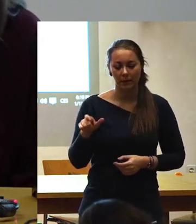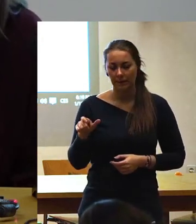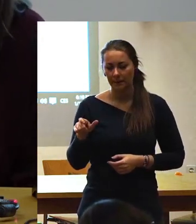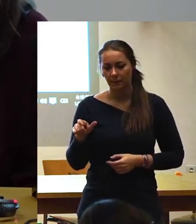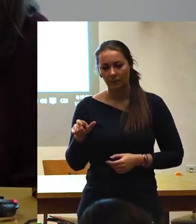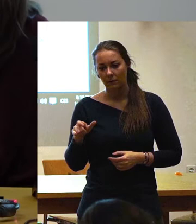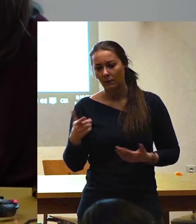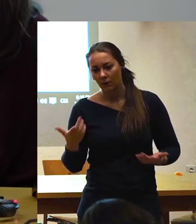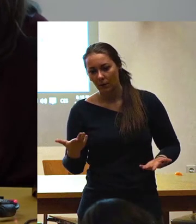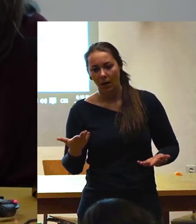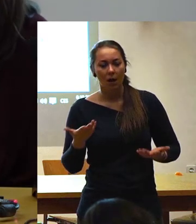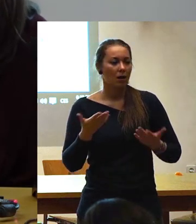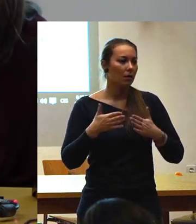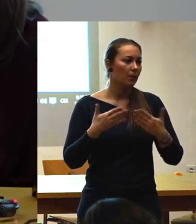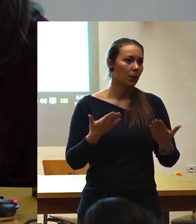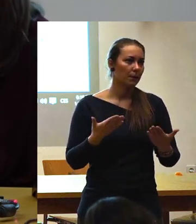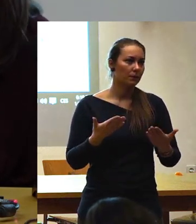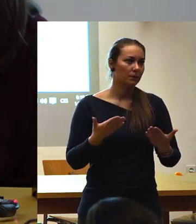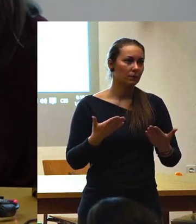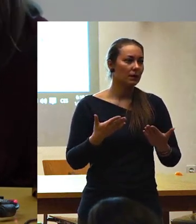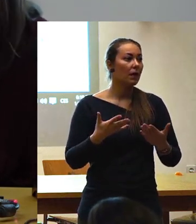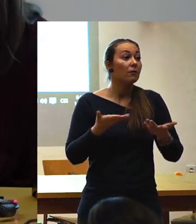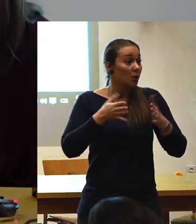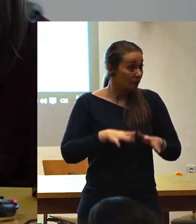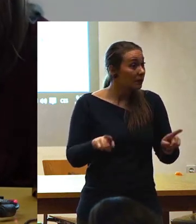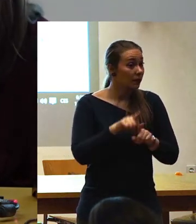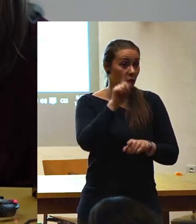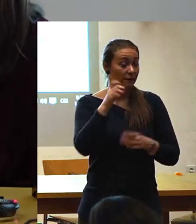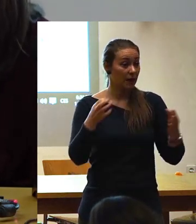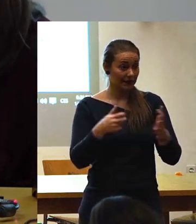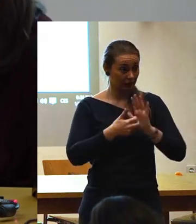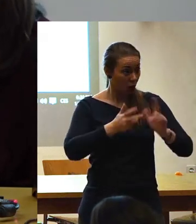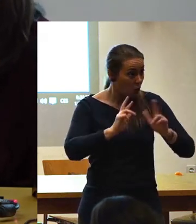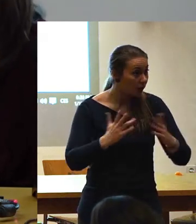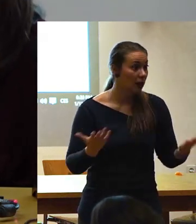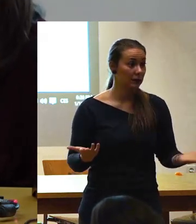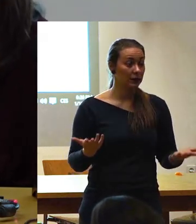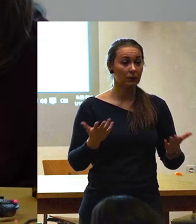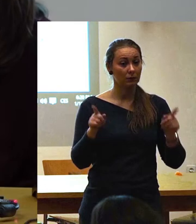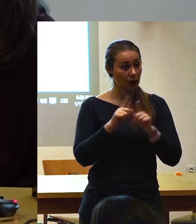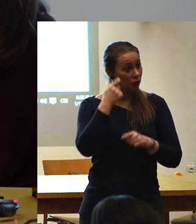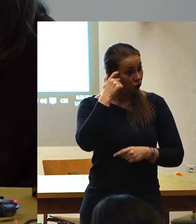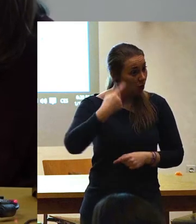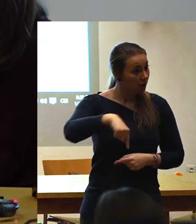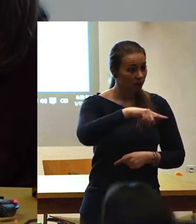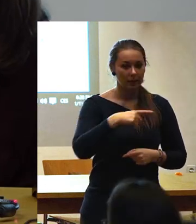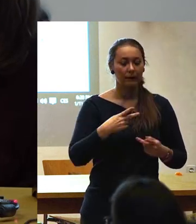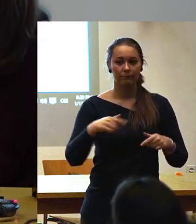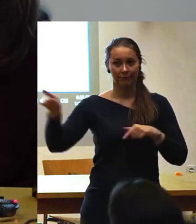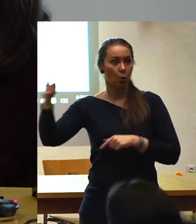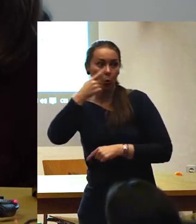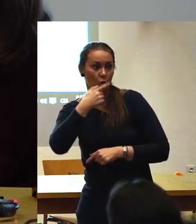nebo vůbec co se týče třeba otázky znakového jazyka, tak podobně v Sovětském svazu i v Československu byl